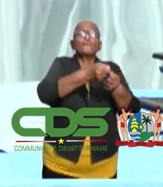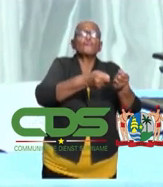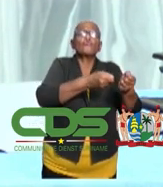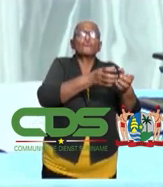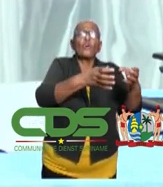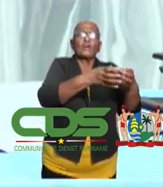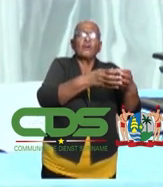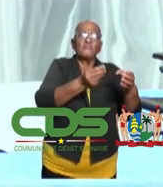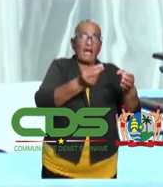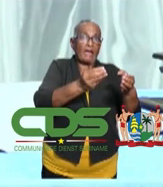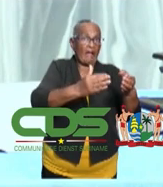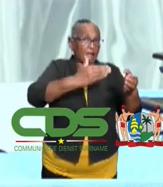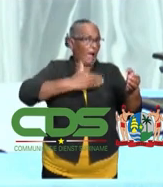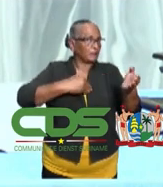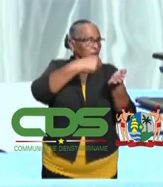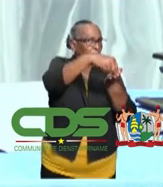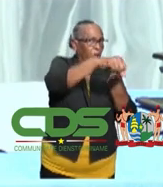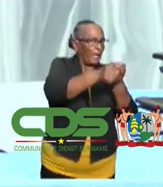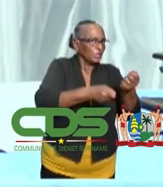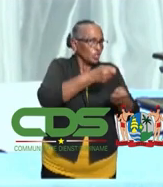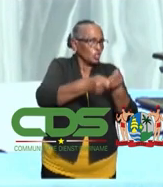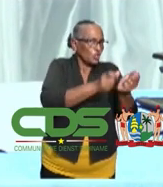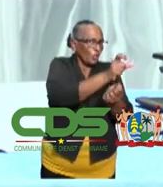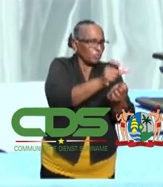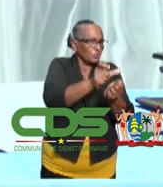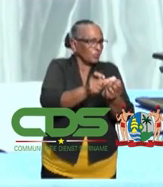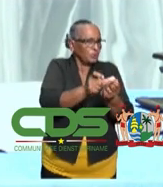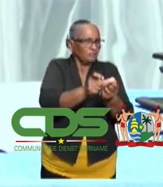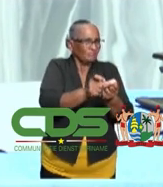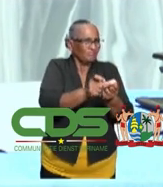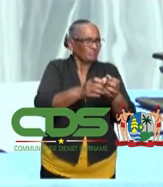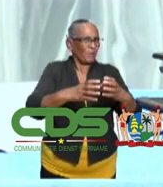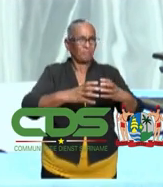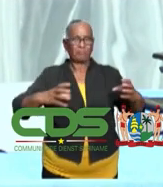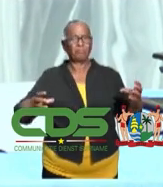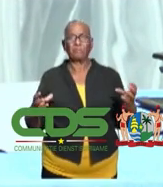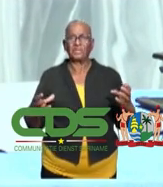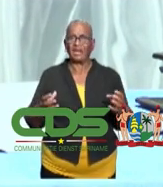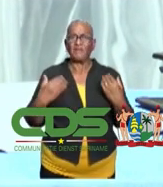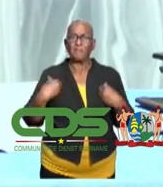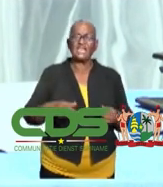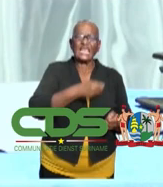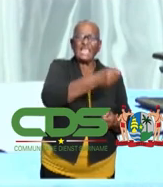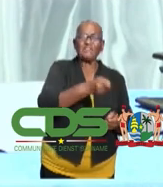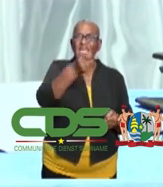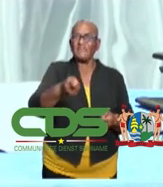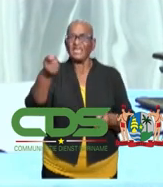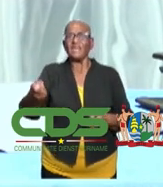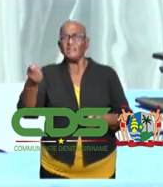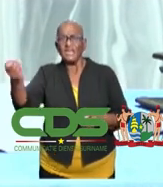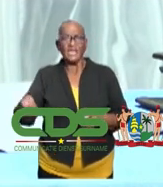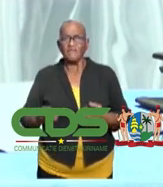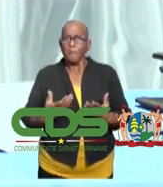van achterstanden van personen en bedrijven die goederen en diensten geleverd hadden. En daar hebben we